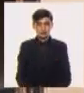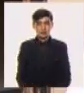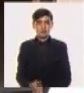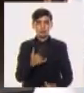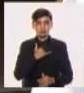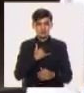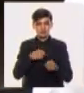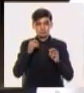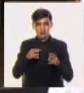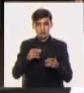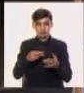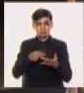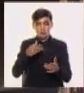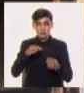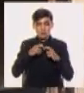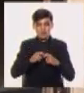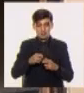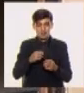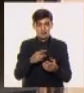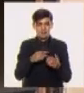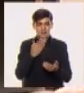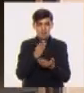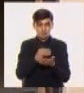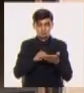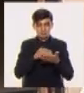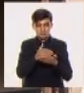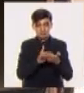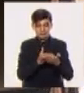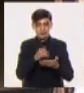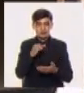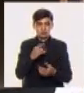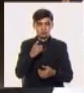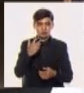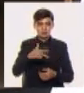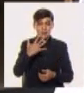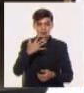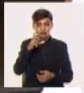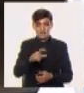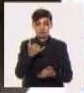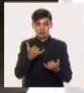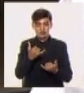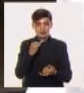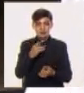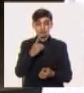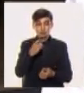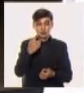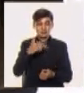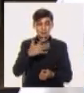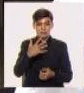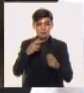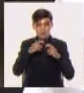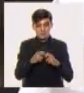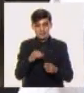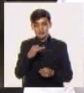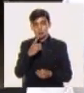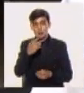определенное количество пробирок утром приносят нам, получается, по списку. То есть, допустим, сегодня 135 человек, и 135 пробирок, и 135 по